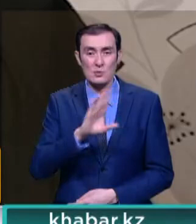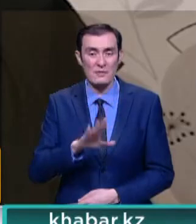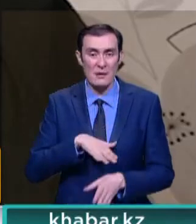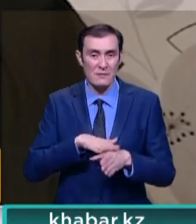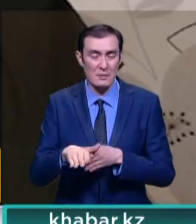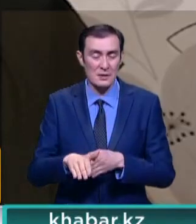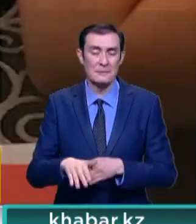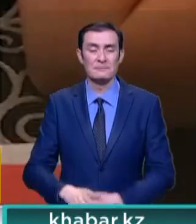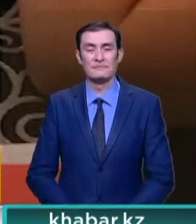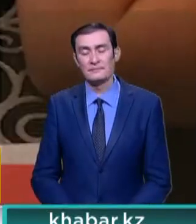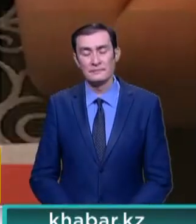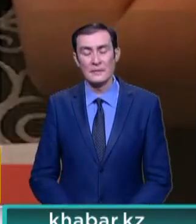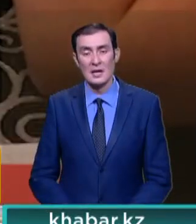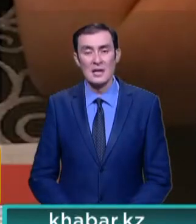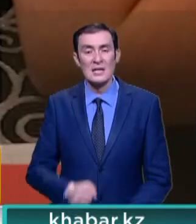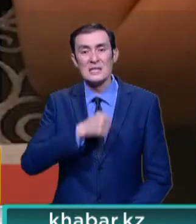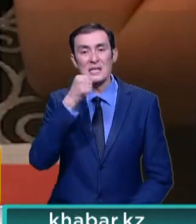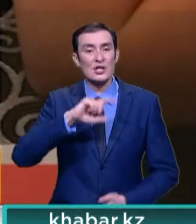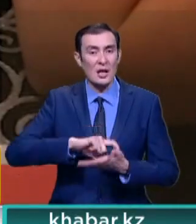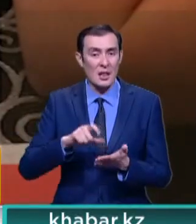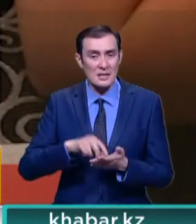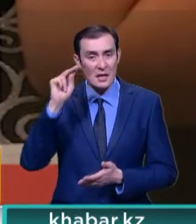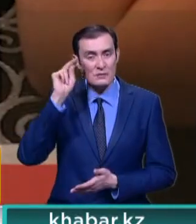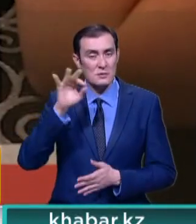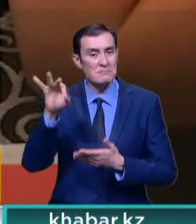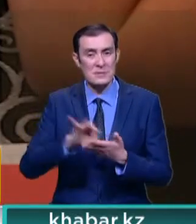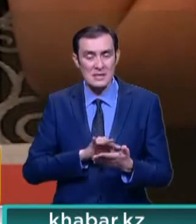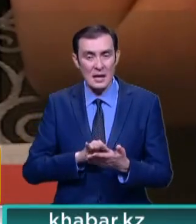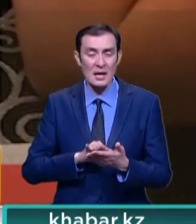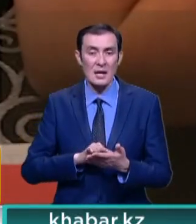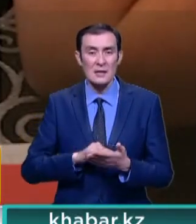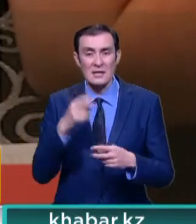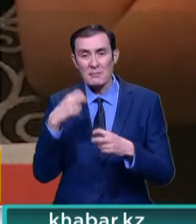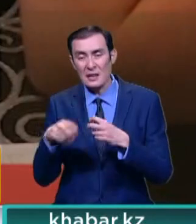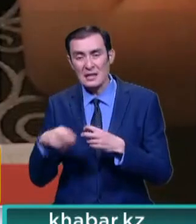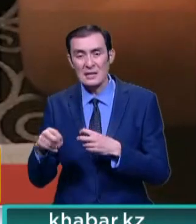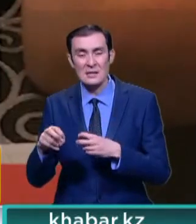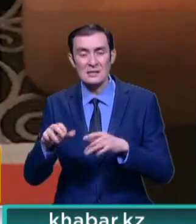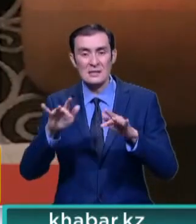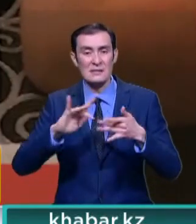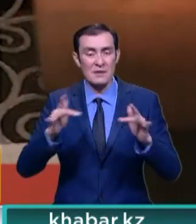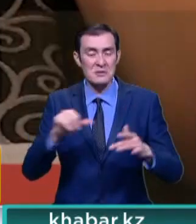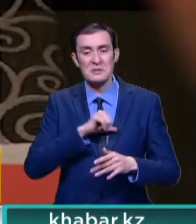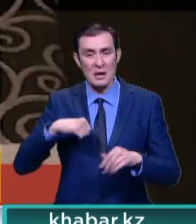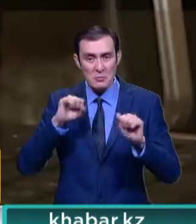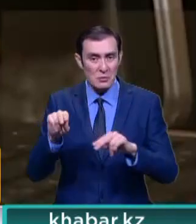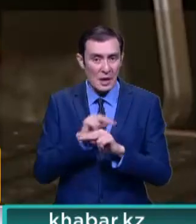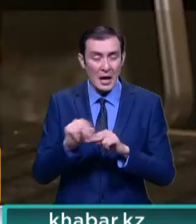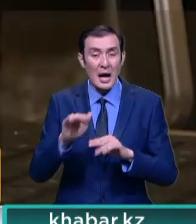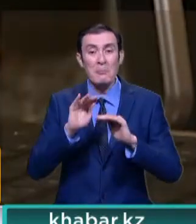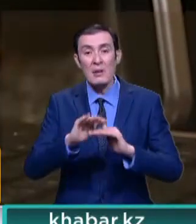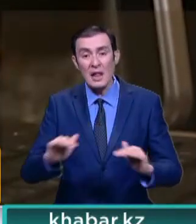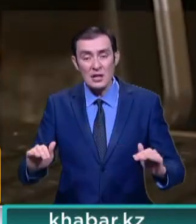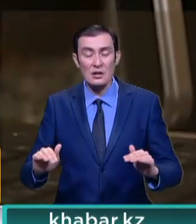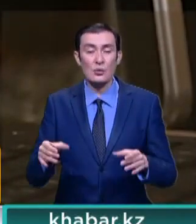успеваем провести его. Старшеклассники освоились быстро. Неполадки со связью решают самостоятельно. А вот